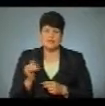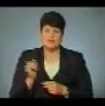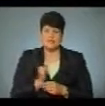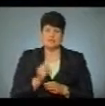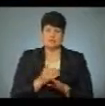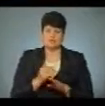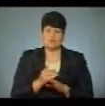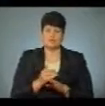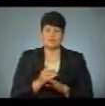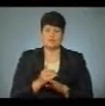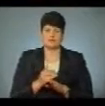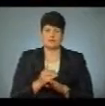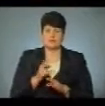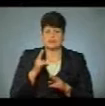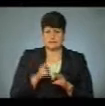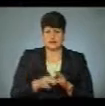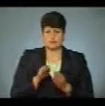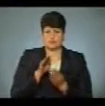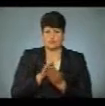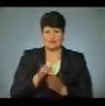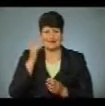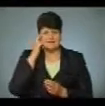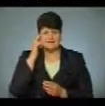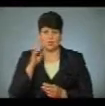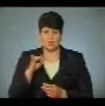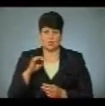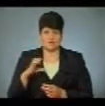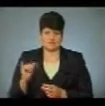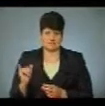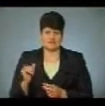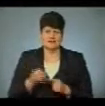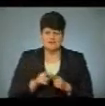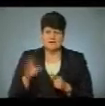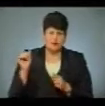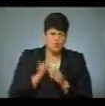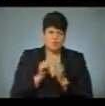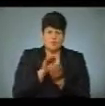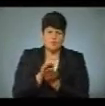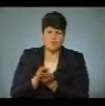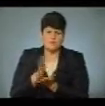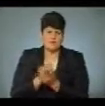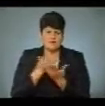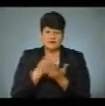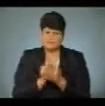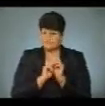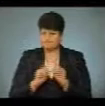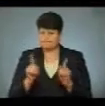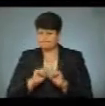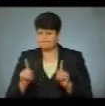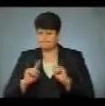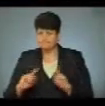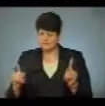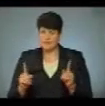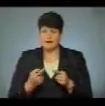частково черняхівська. Ось і на кінець поховання епохи Київської Русі. І все це, кожне поховання має свою специфіку, різниця